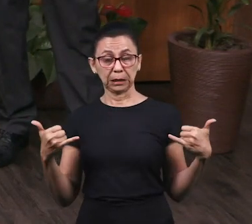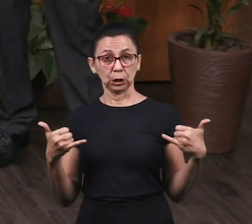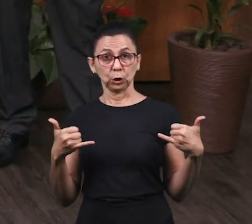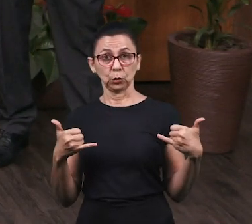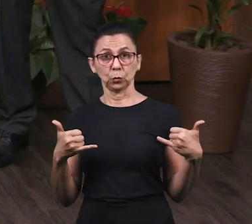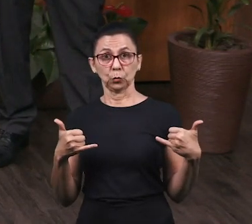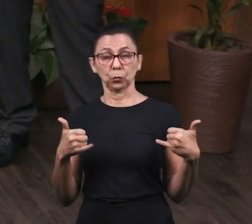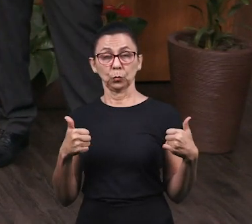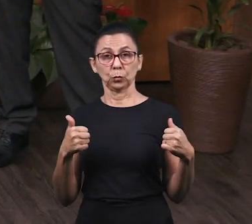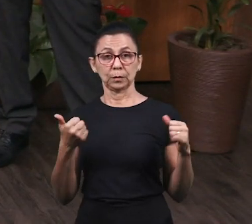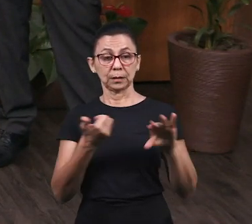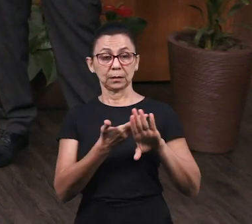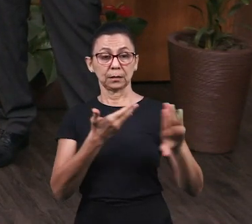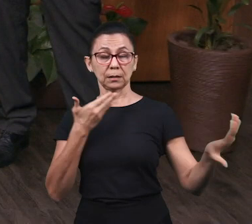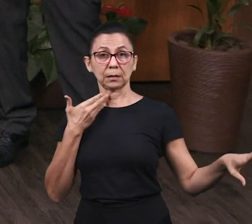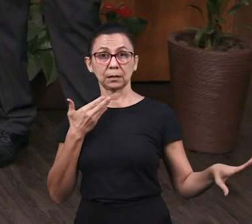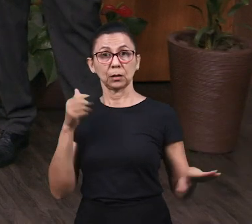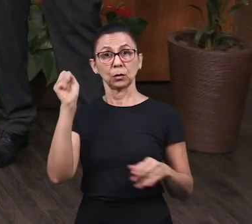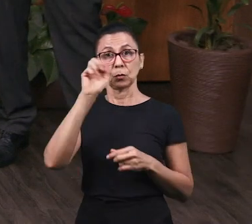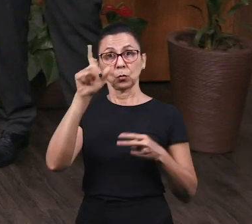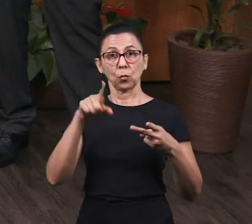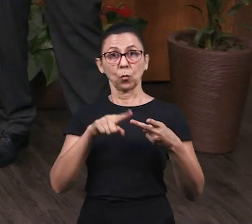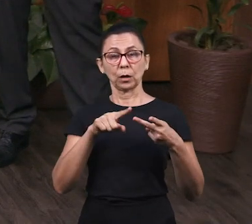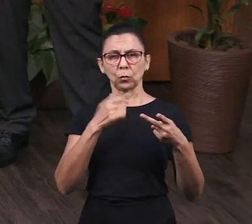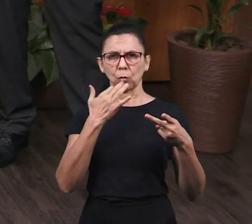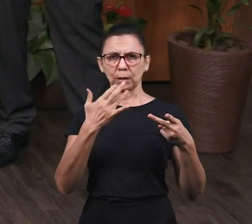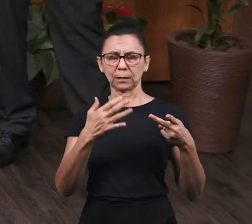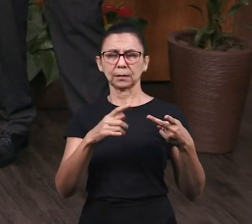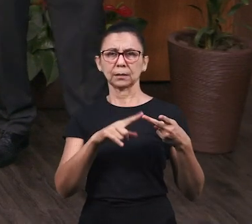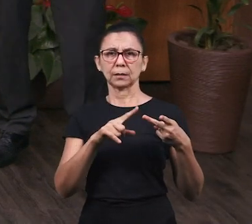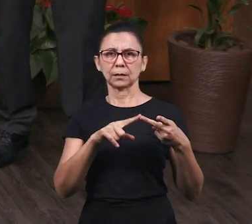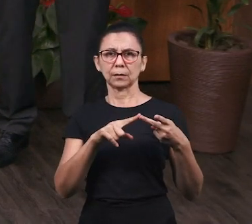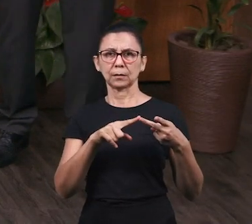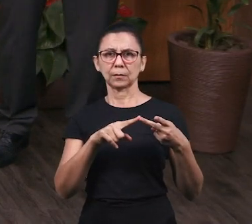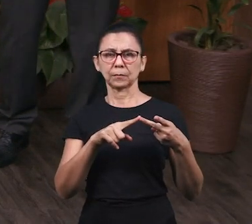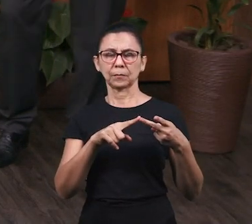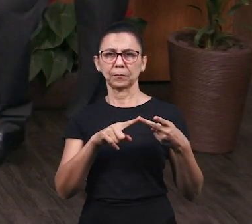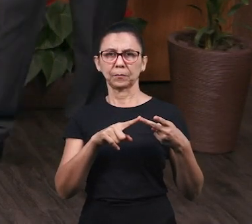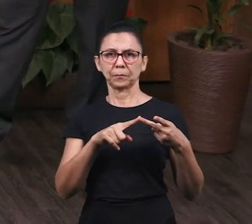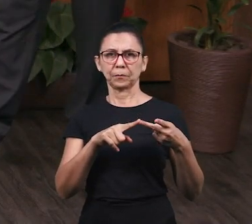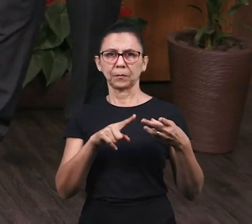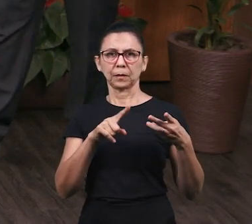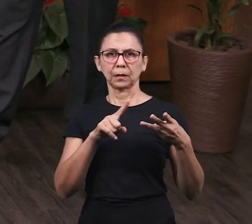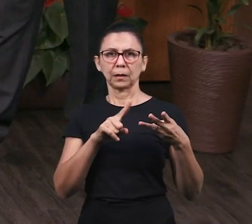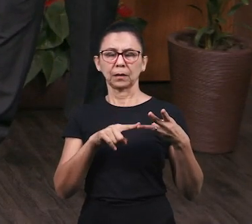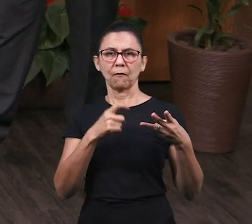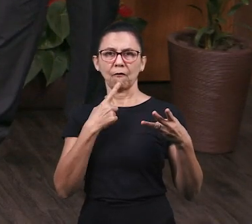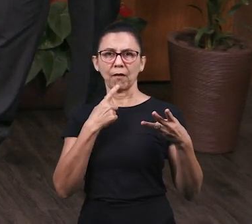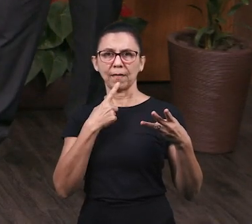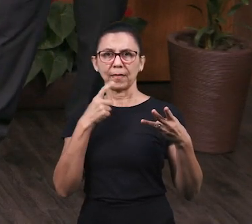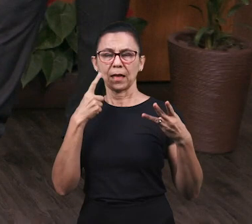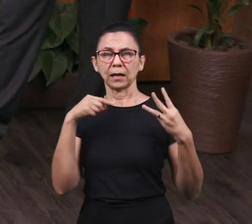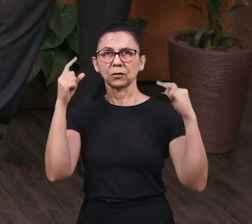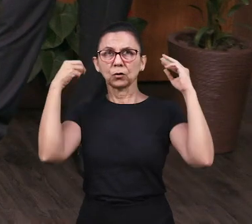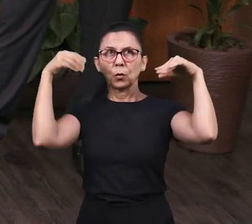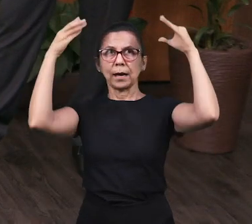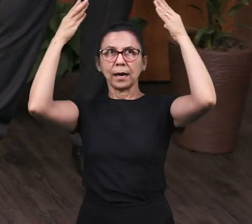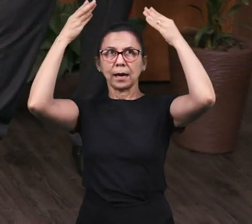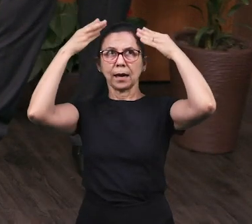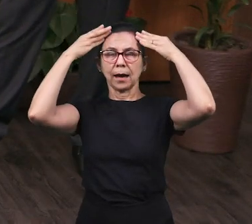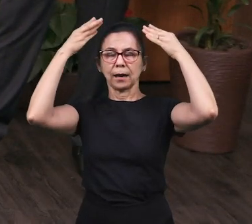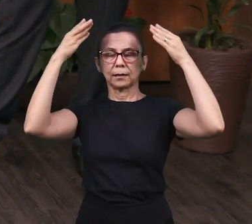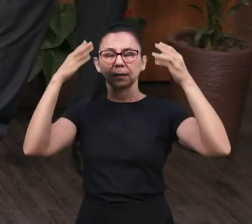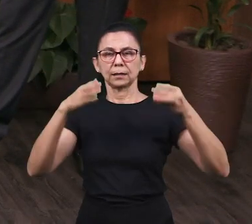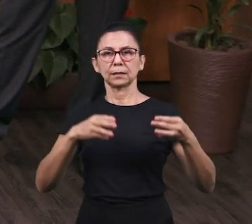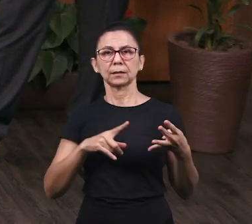la sainteté, le bleu de la divinité, la couleur pourpre parle de la royauté et